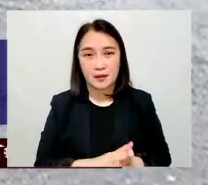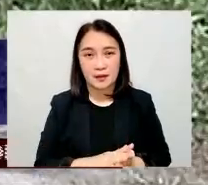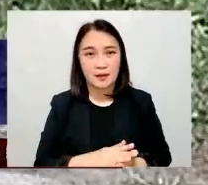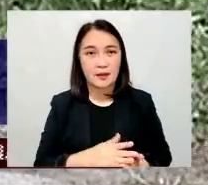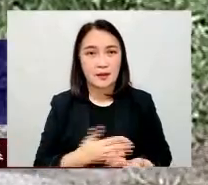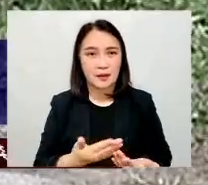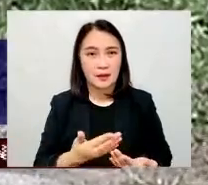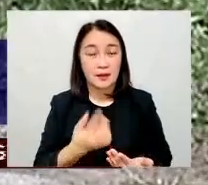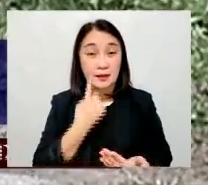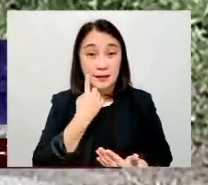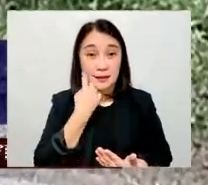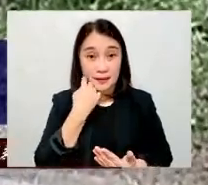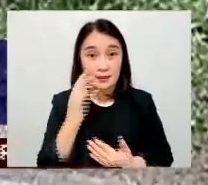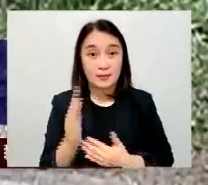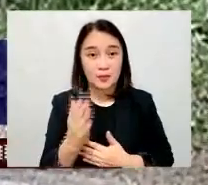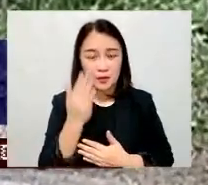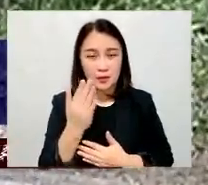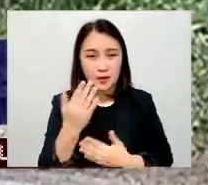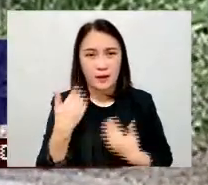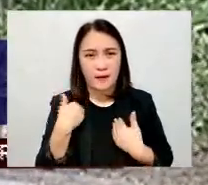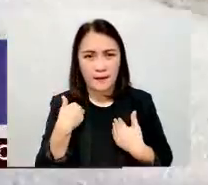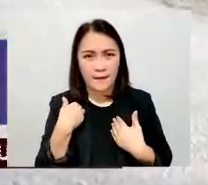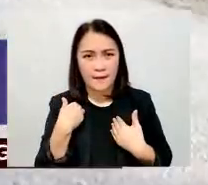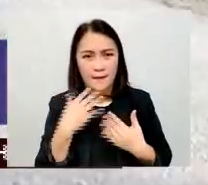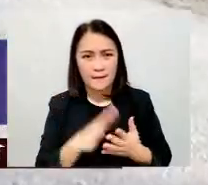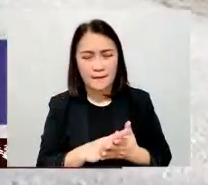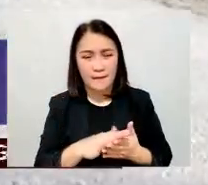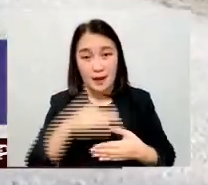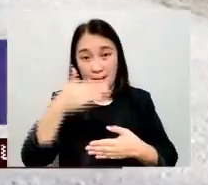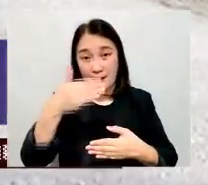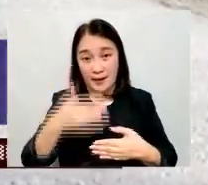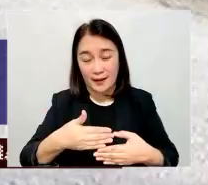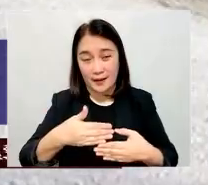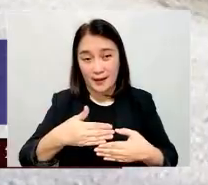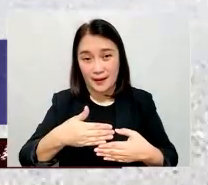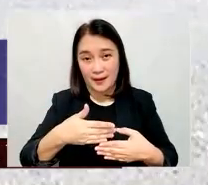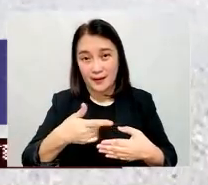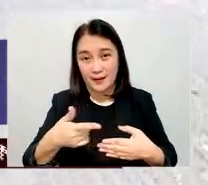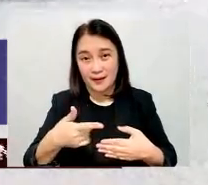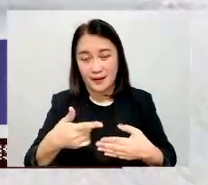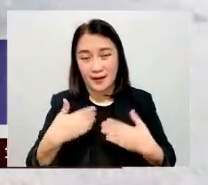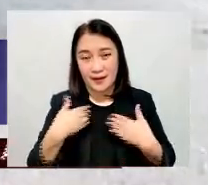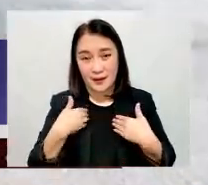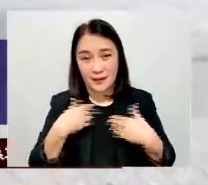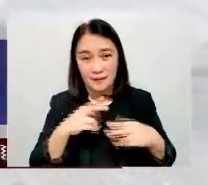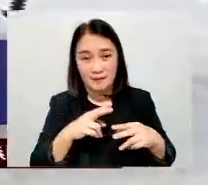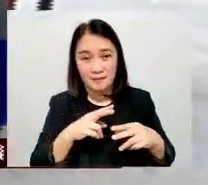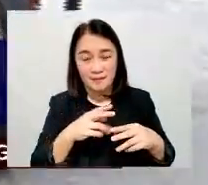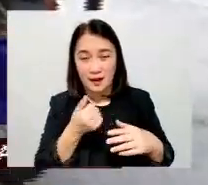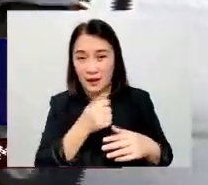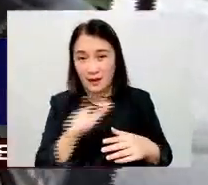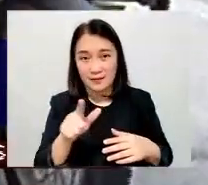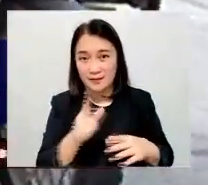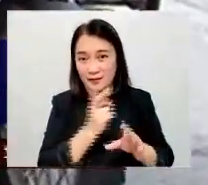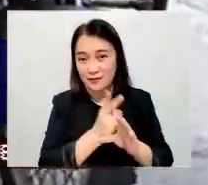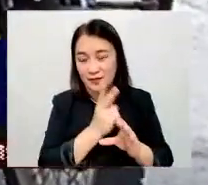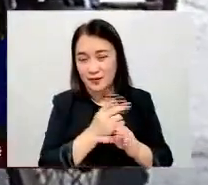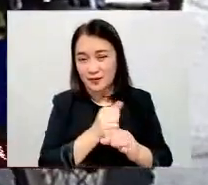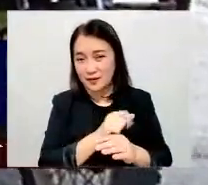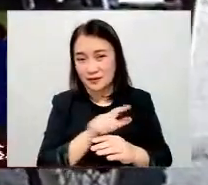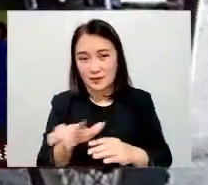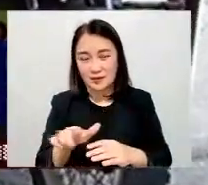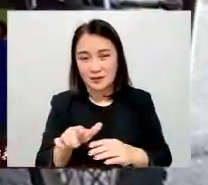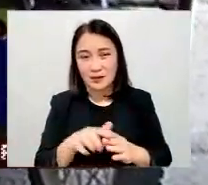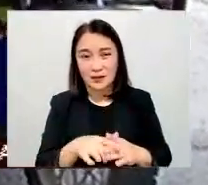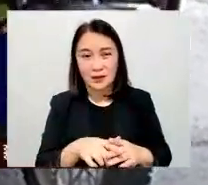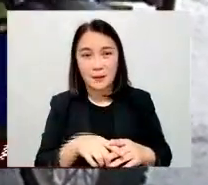kanina. Sa checkpoint nga, isa-isang pinara para inspeksyonin ang mga sasakyan. Katuwang dyan ng PNP ang mga tauhan ng